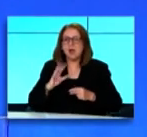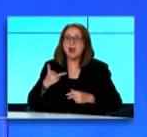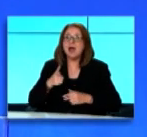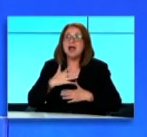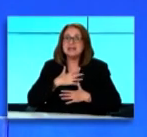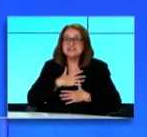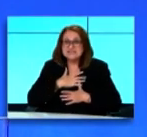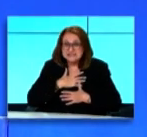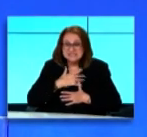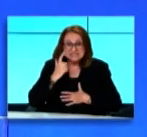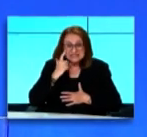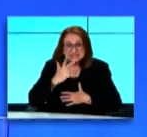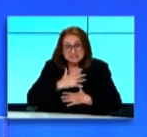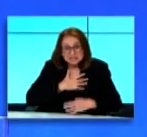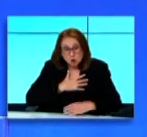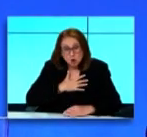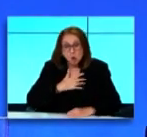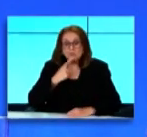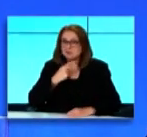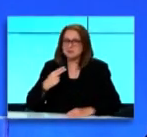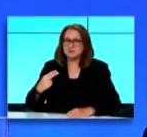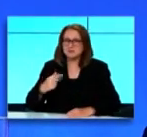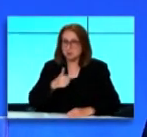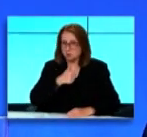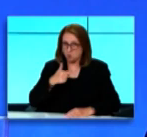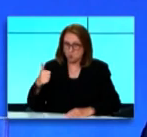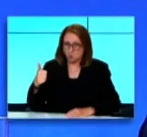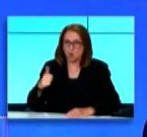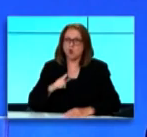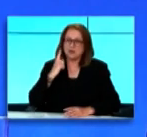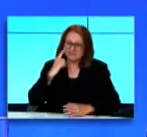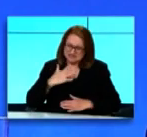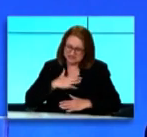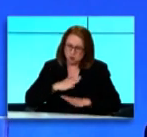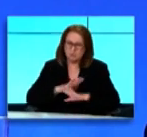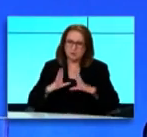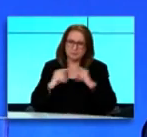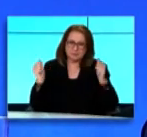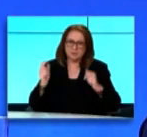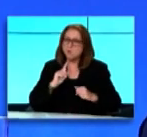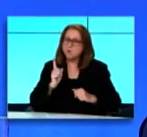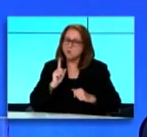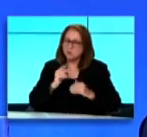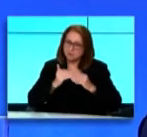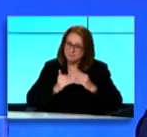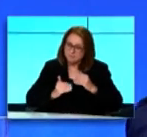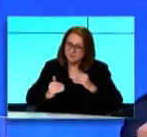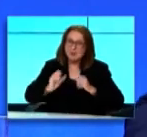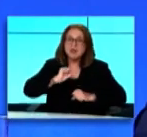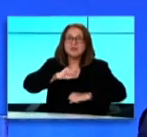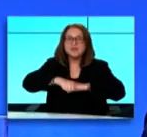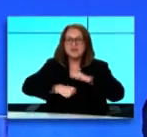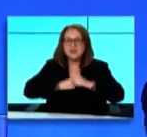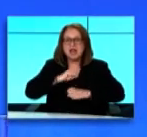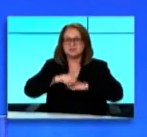την απόφαση για δράση. Δεν νομίζω ότι είναι μια παθητική προσέγγιση. Είναι μια